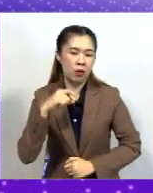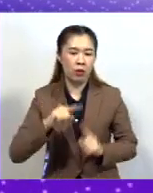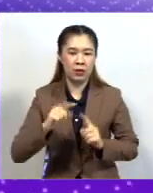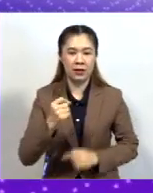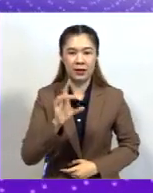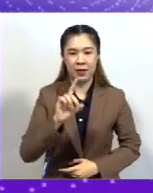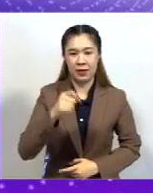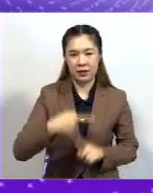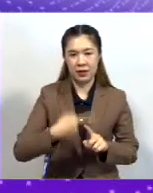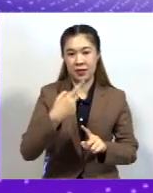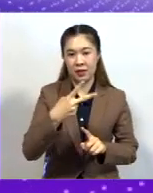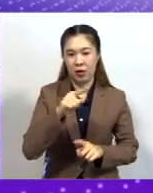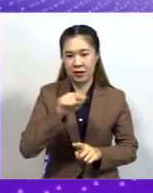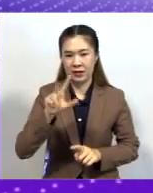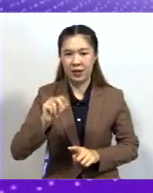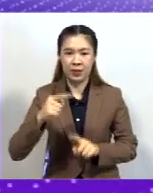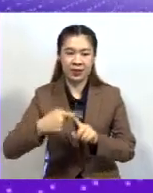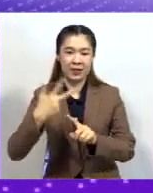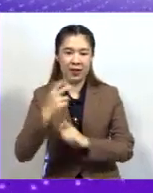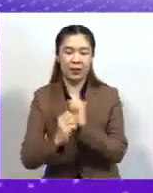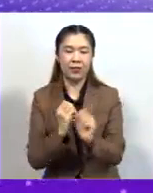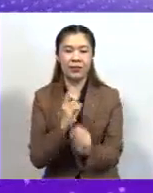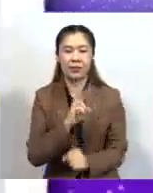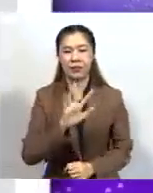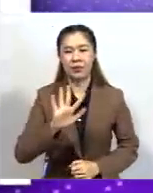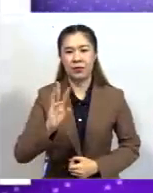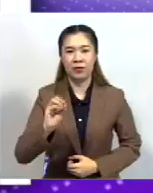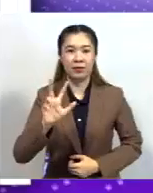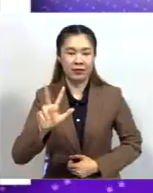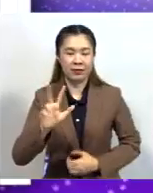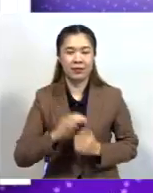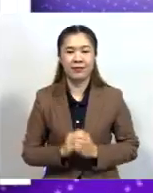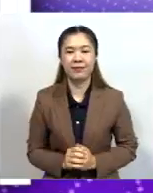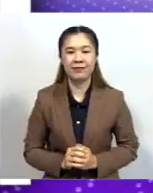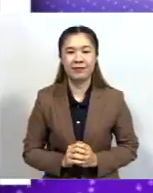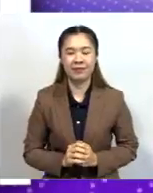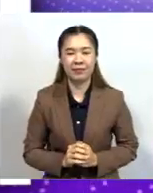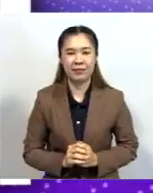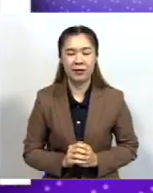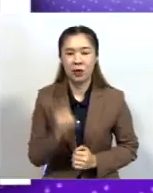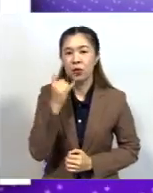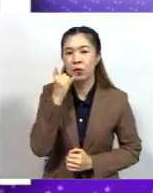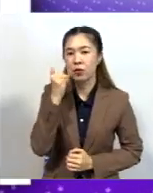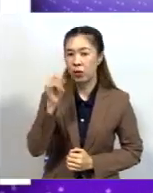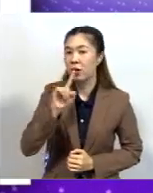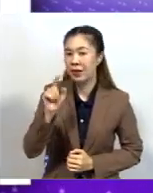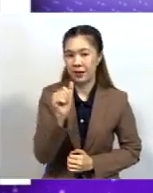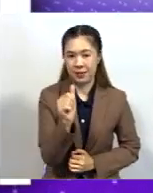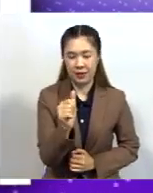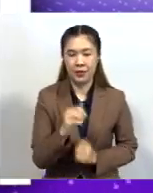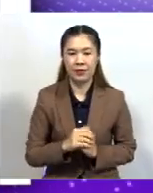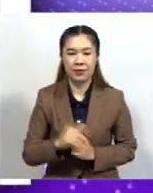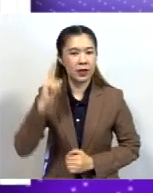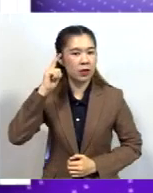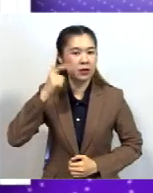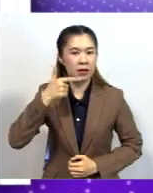ที่18กุมภาพันธ์ถึง31มีนาคม2563ค่ะคุณผู้ชมก็สามารถโทรศัพท์สอบถามได้นะคะที่